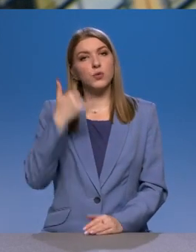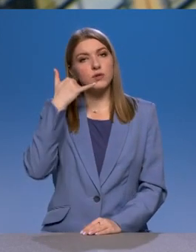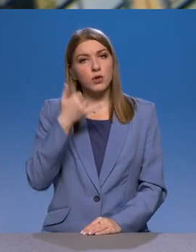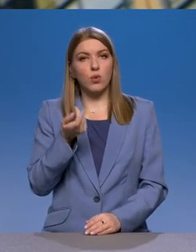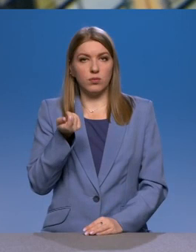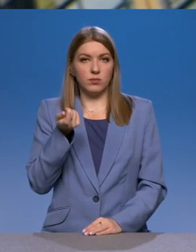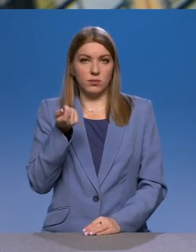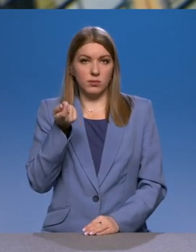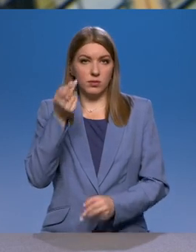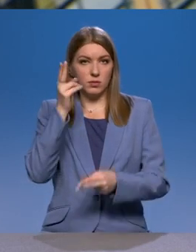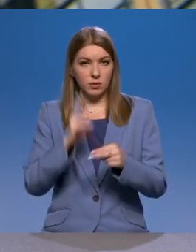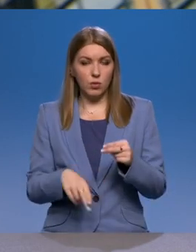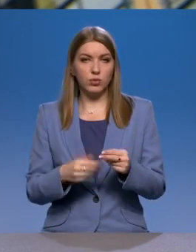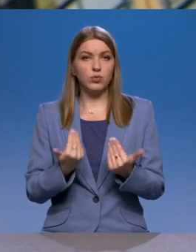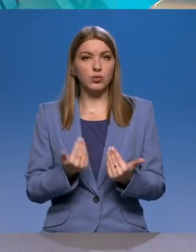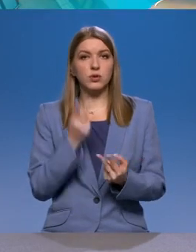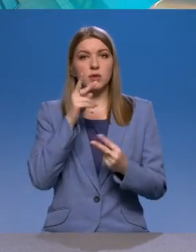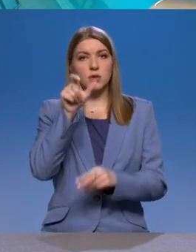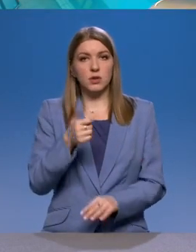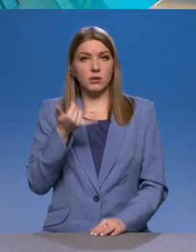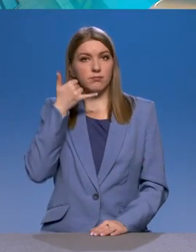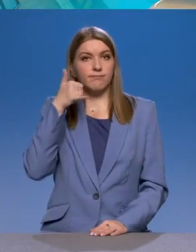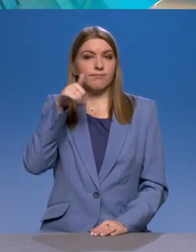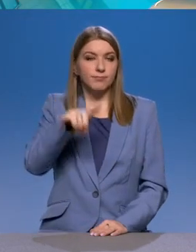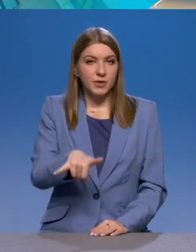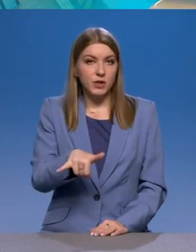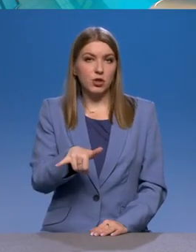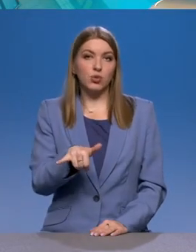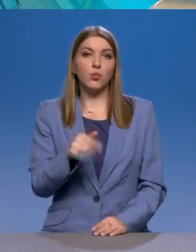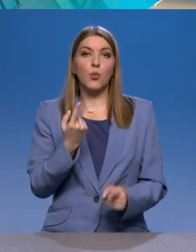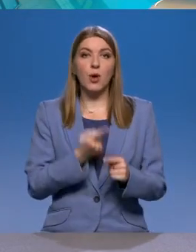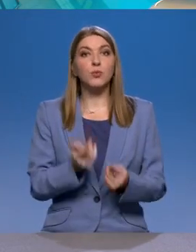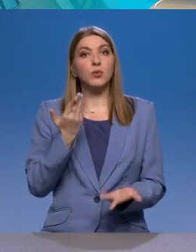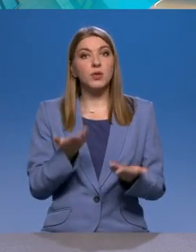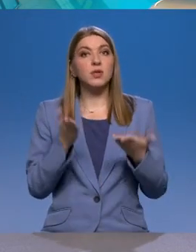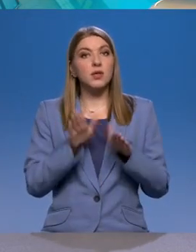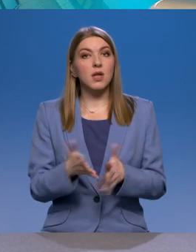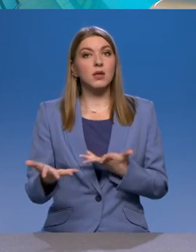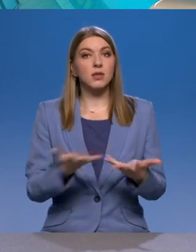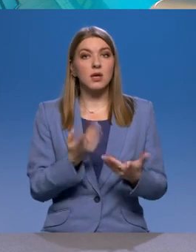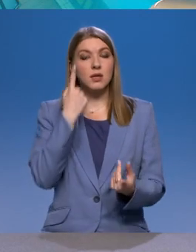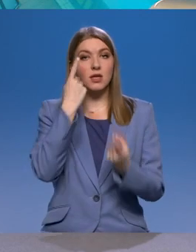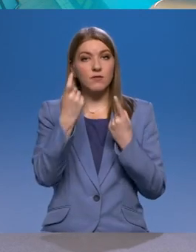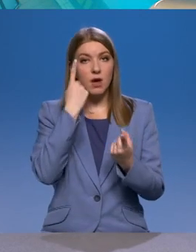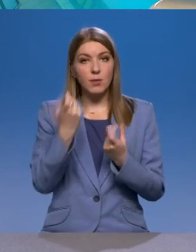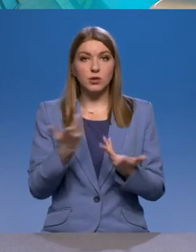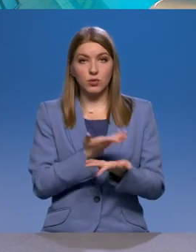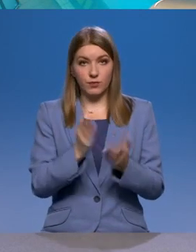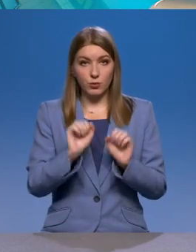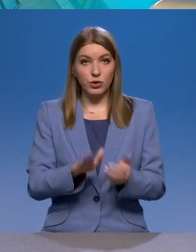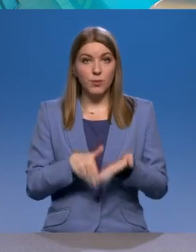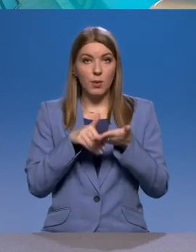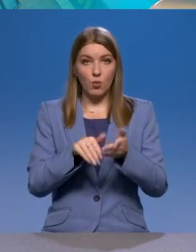уже телезрительница повесила трубку, поэтому если остались какие-то данные, которым вы можете помочь разъяснить